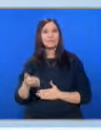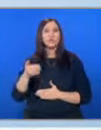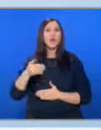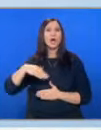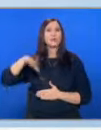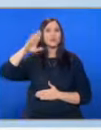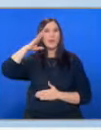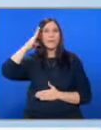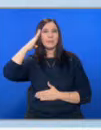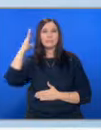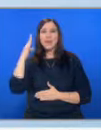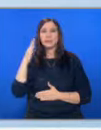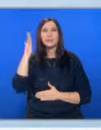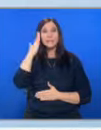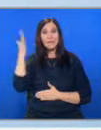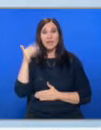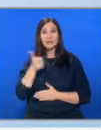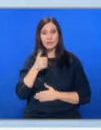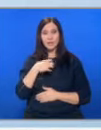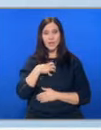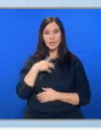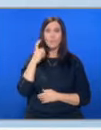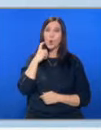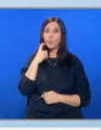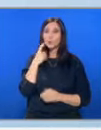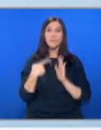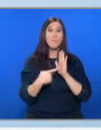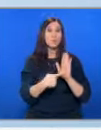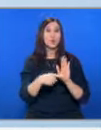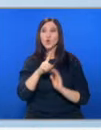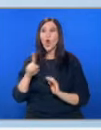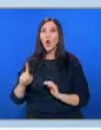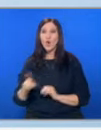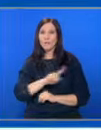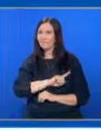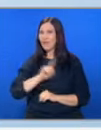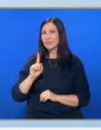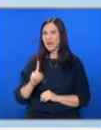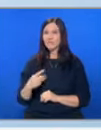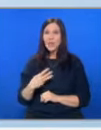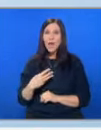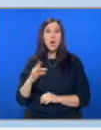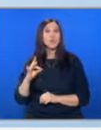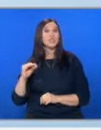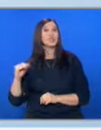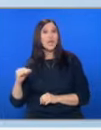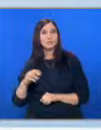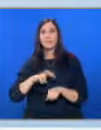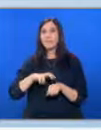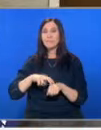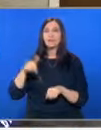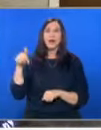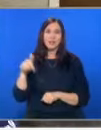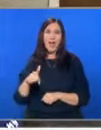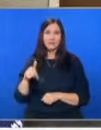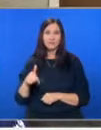служебен премиер на страната? Лидерът на ГЕРБ Бойко Борисов посочи кой не трябва да е – Росен Желязков и Димитър